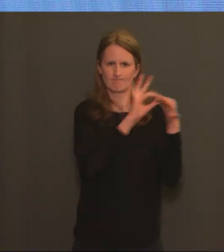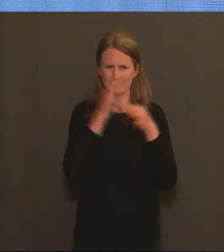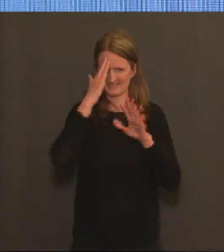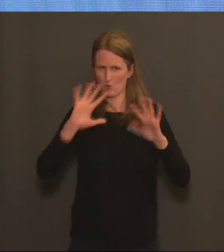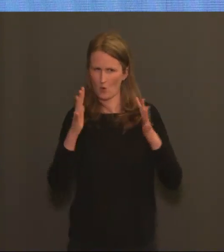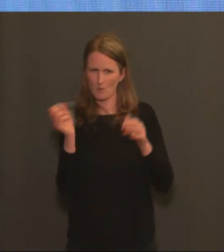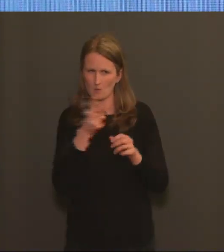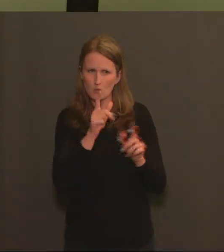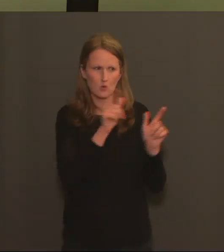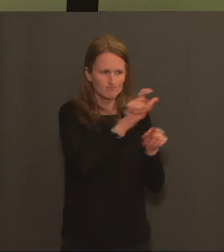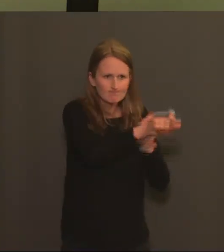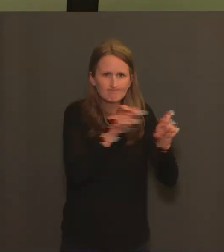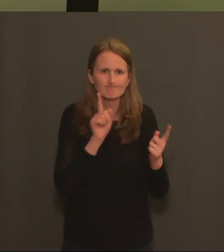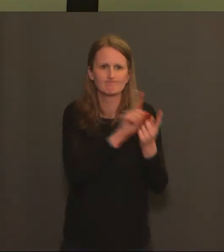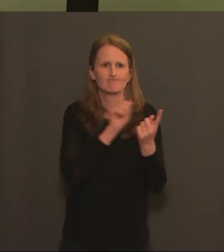centres.